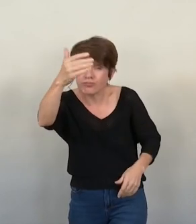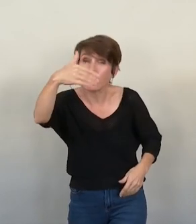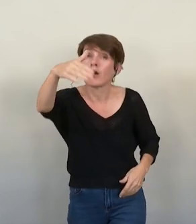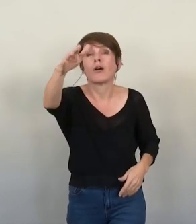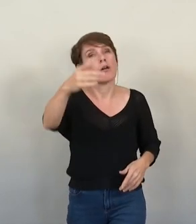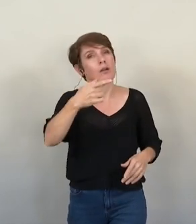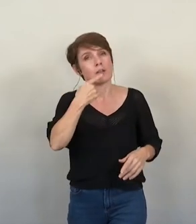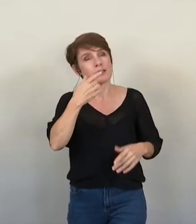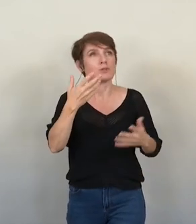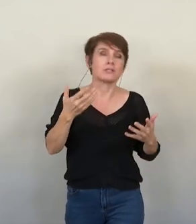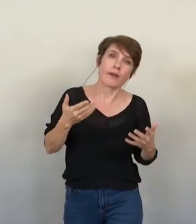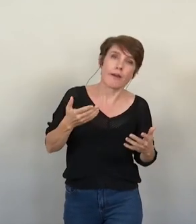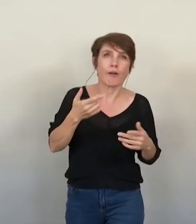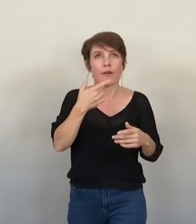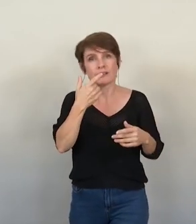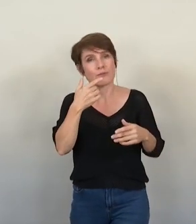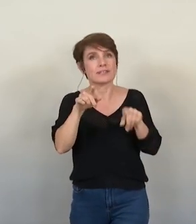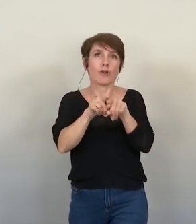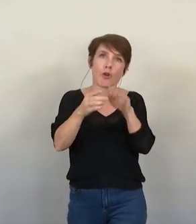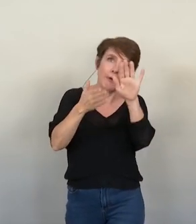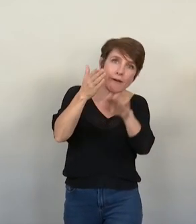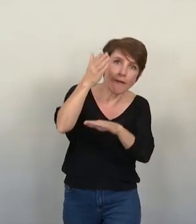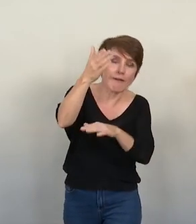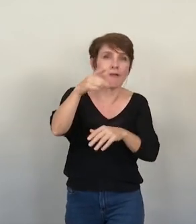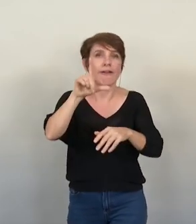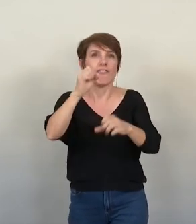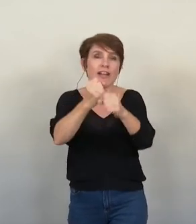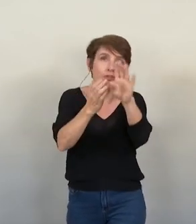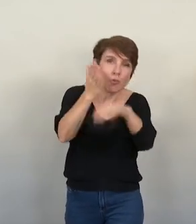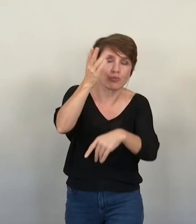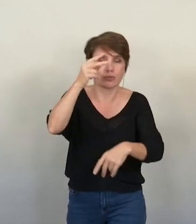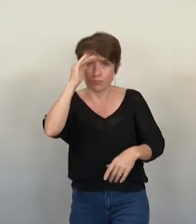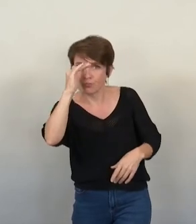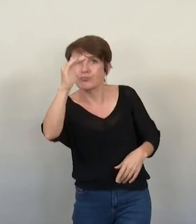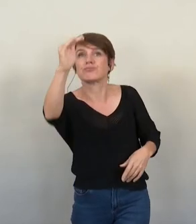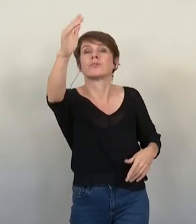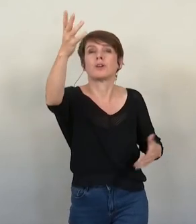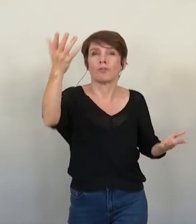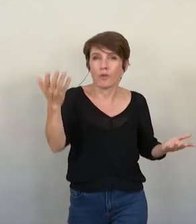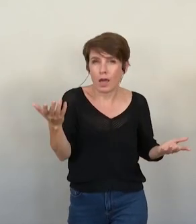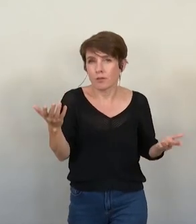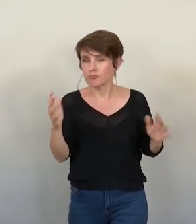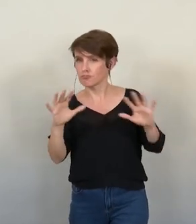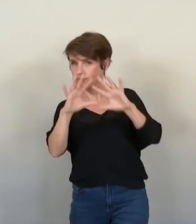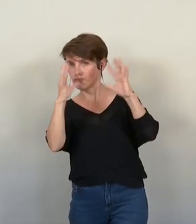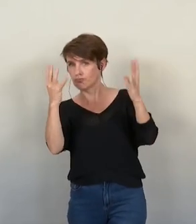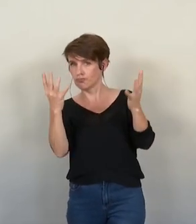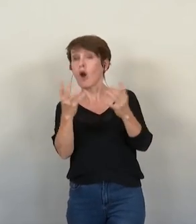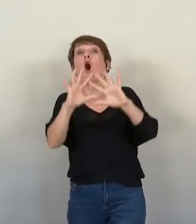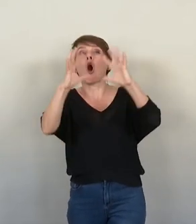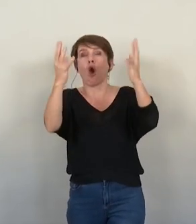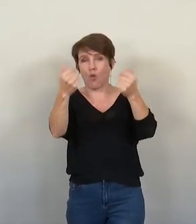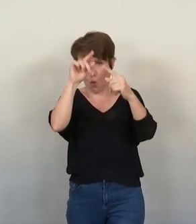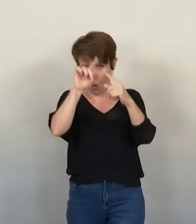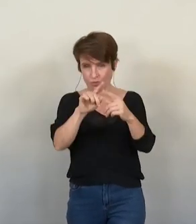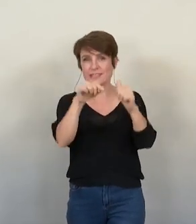pleines voyez on a fait 60 30 10 hein c'est pas 58 61 voilà on est quand même sur des choses qui sont à grosse maille mais on a besoin